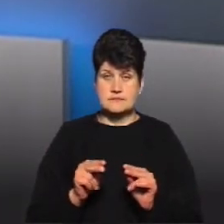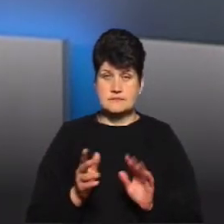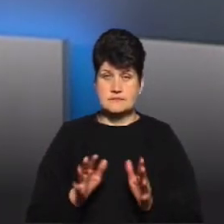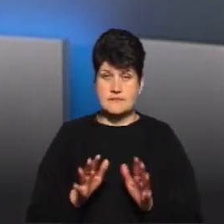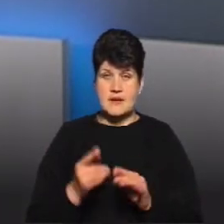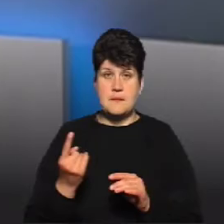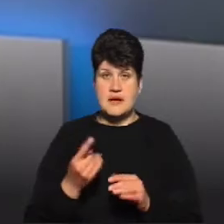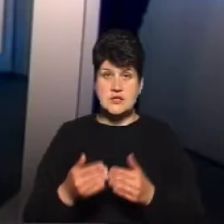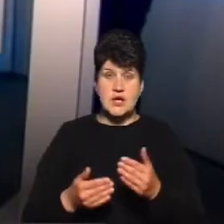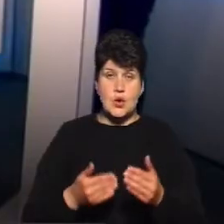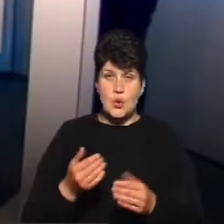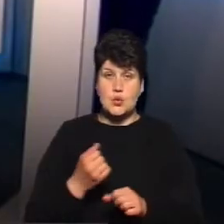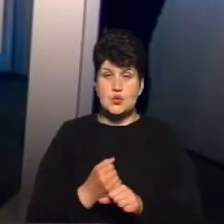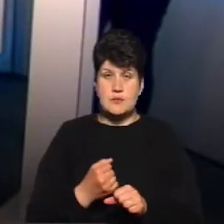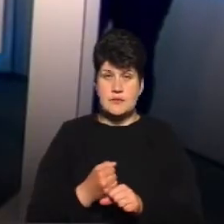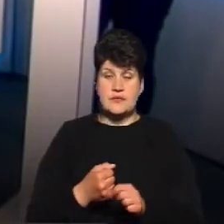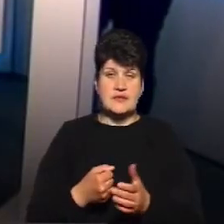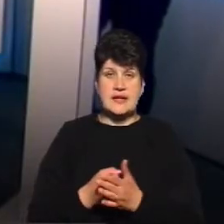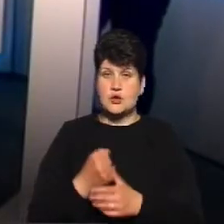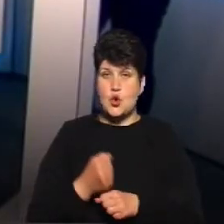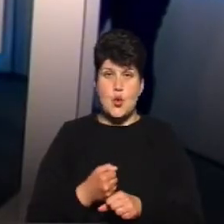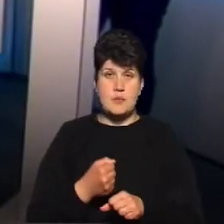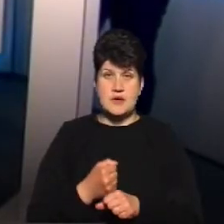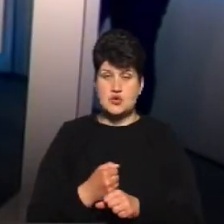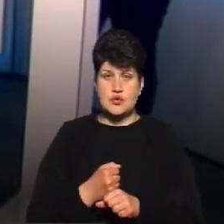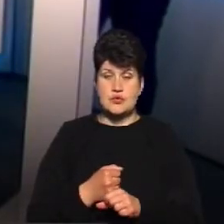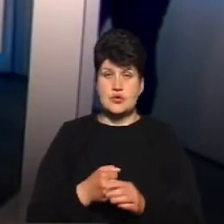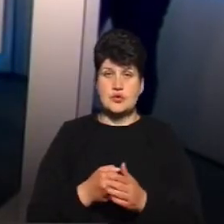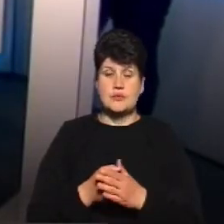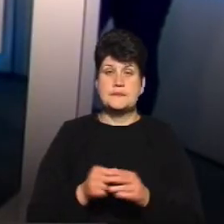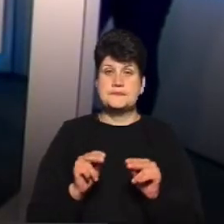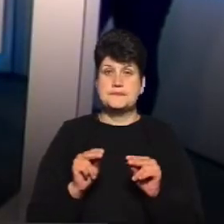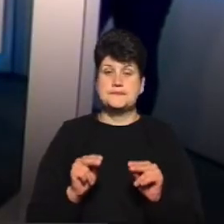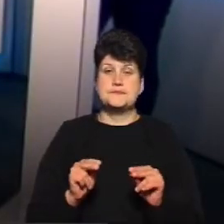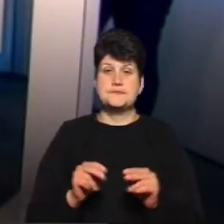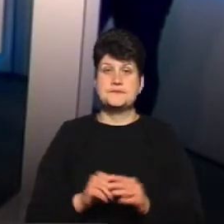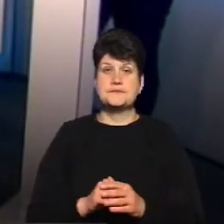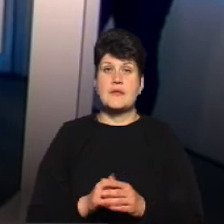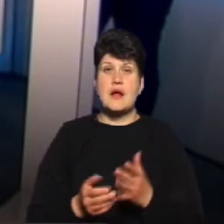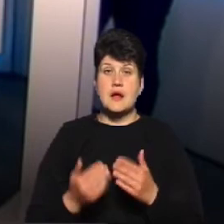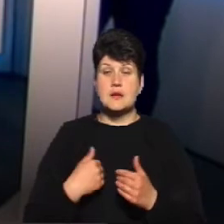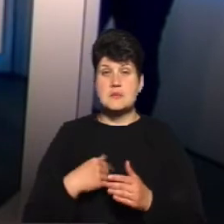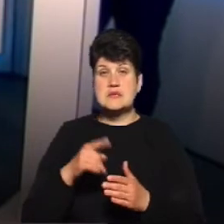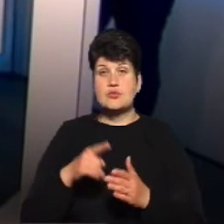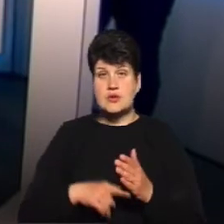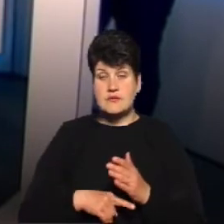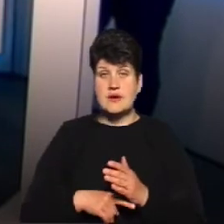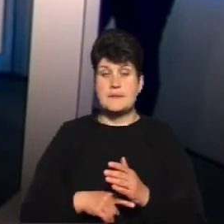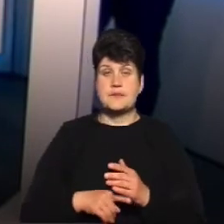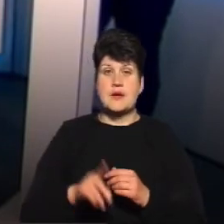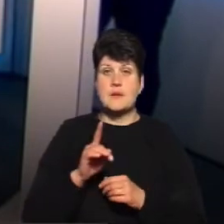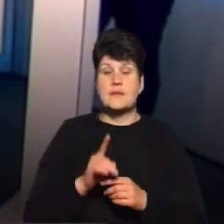Так, недопрацьовані. Так, до легалізації. Але ми сподіваємося, ну, по крайній мірі, наша